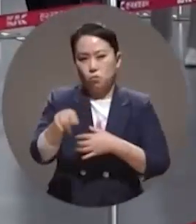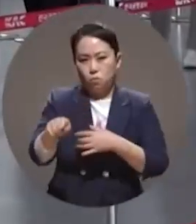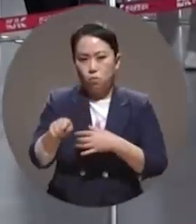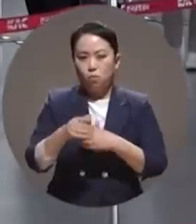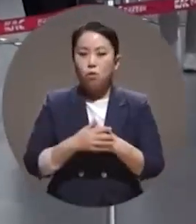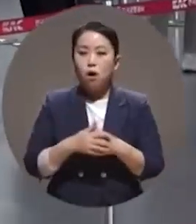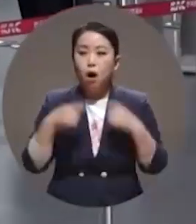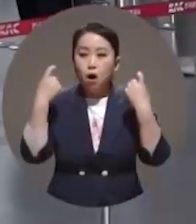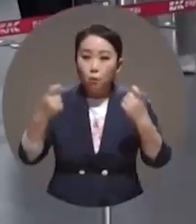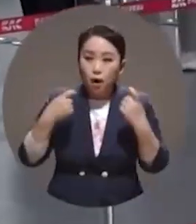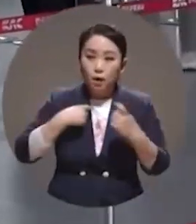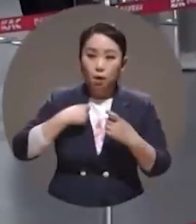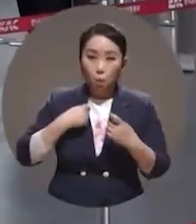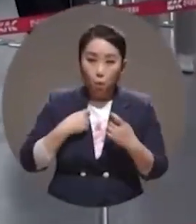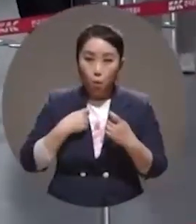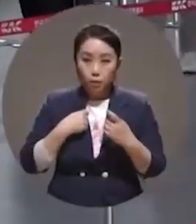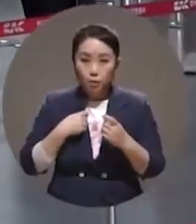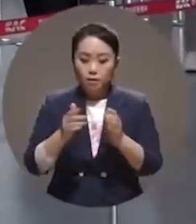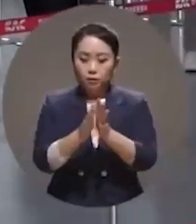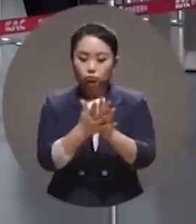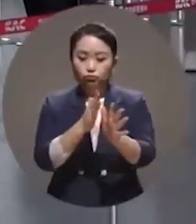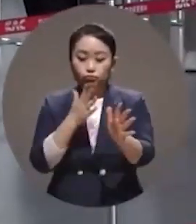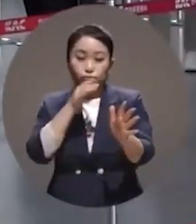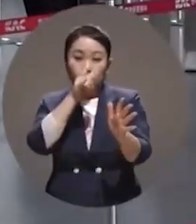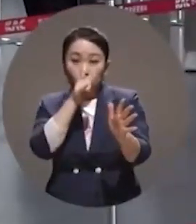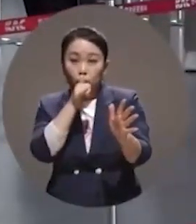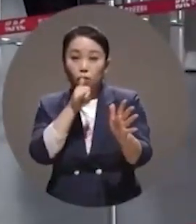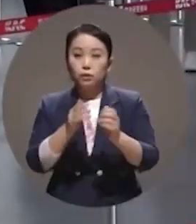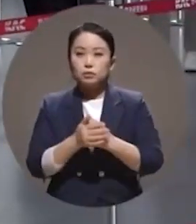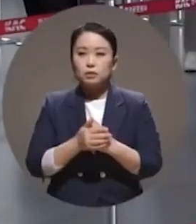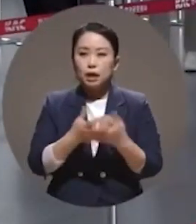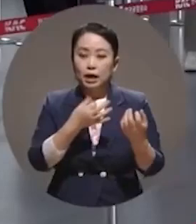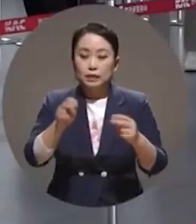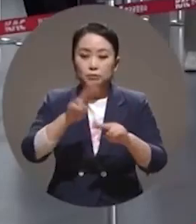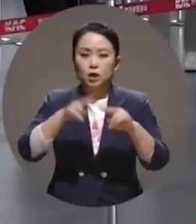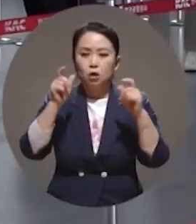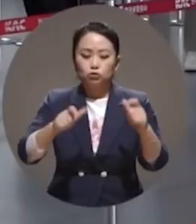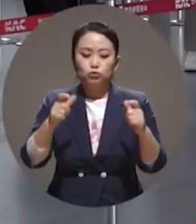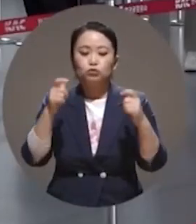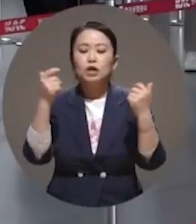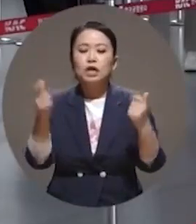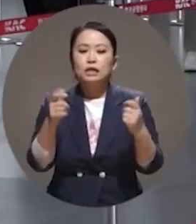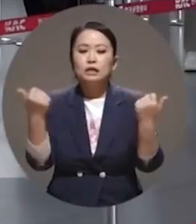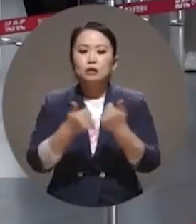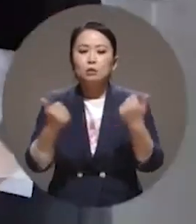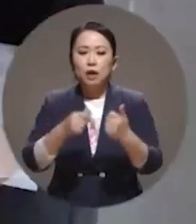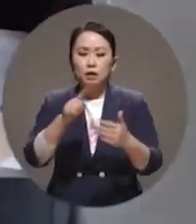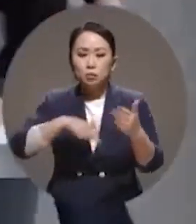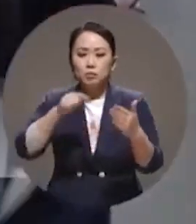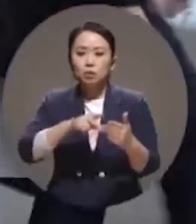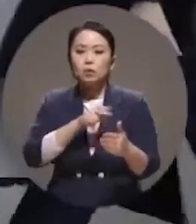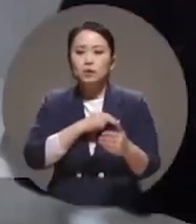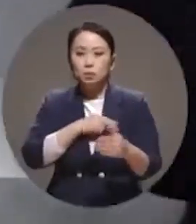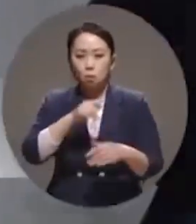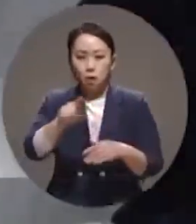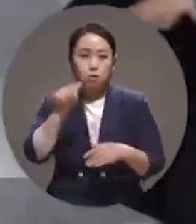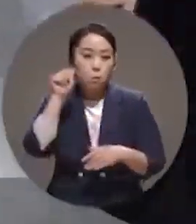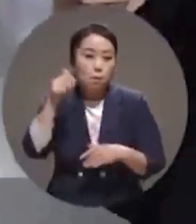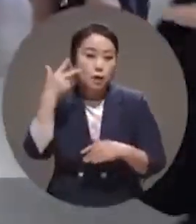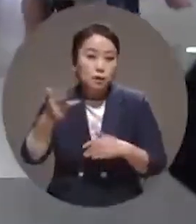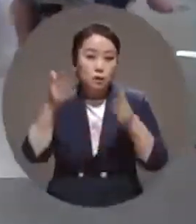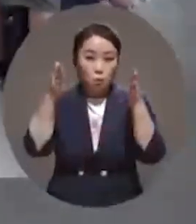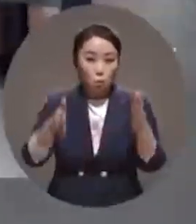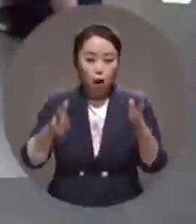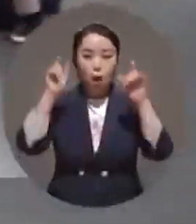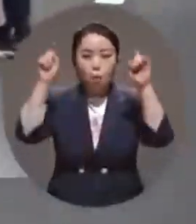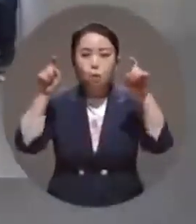관광객 차림의 다섯 명이 발권대 앞에 줄을 섰습니다. 금정구 의회 소속 의원들입니다. 5박 7일간